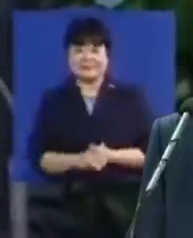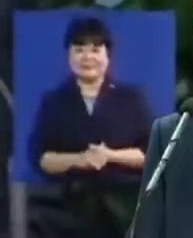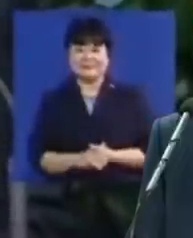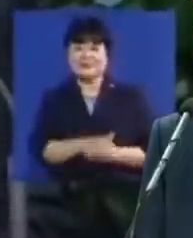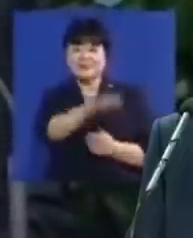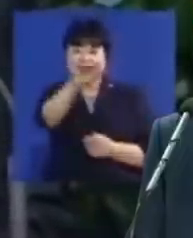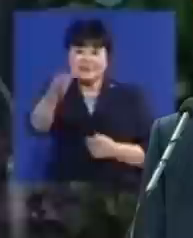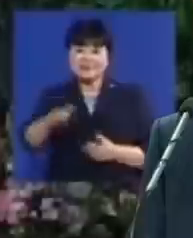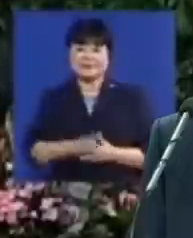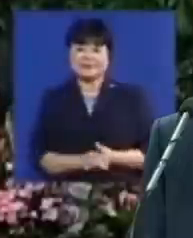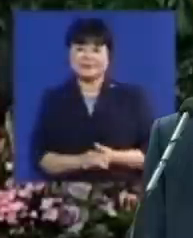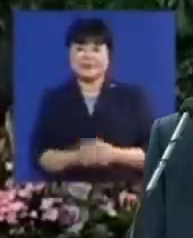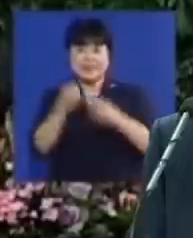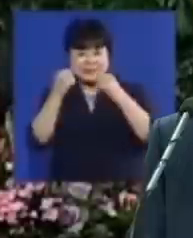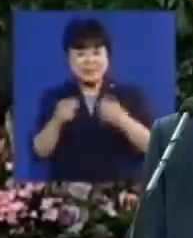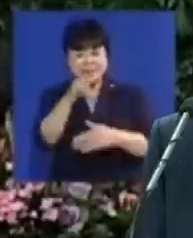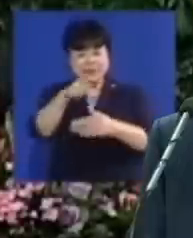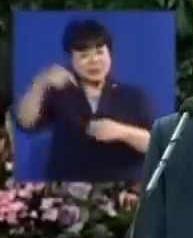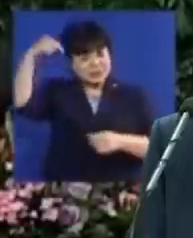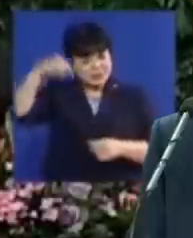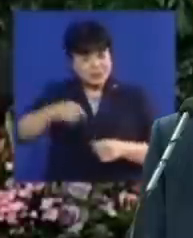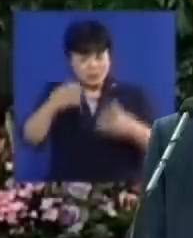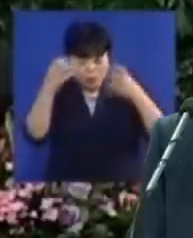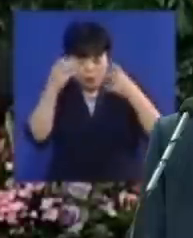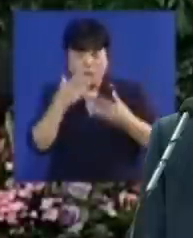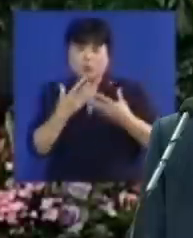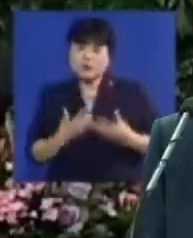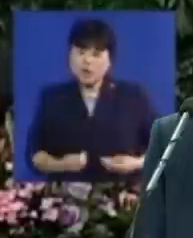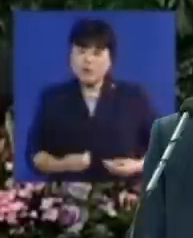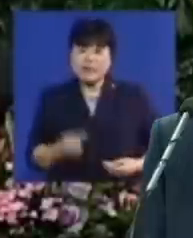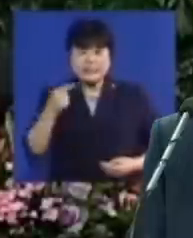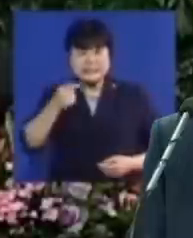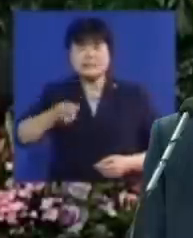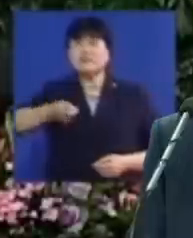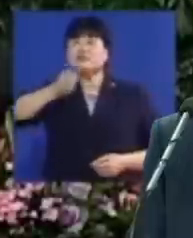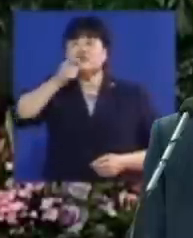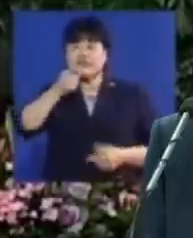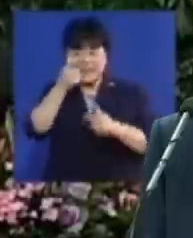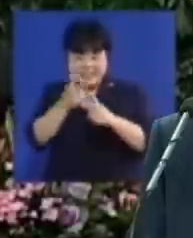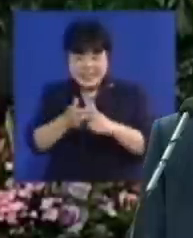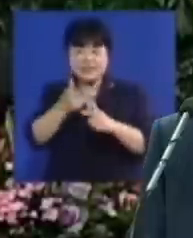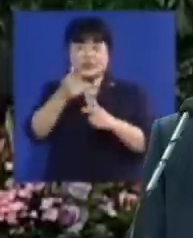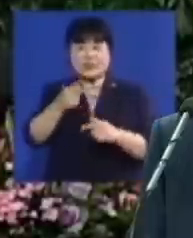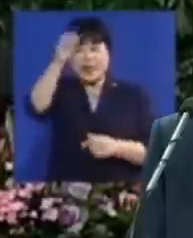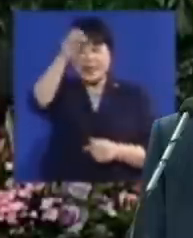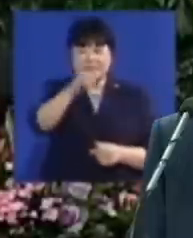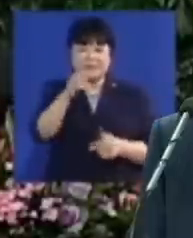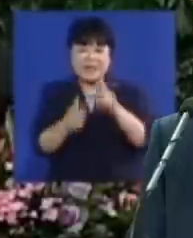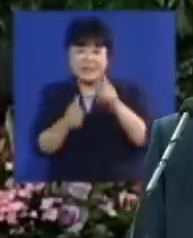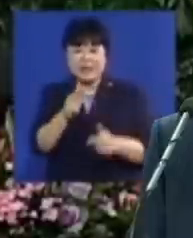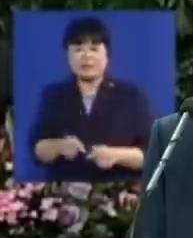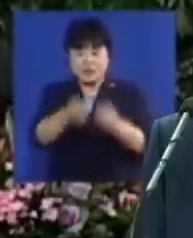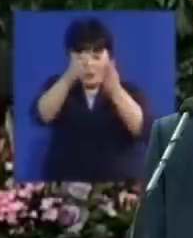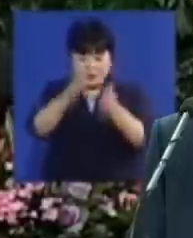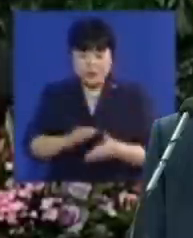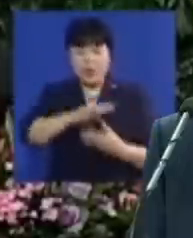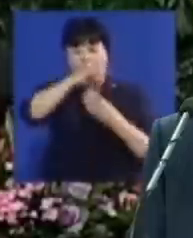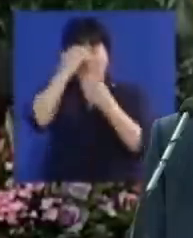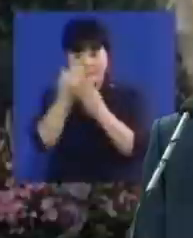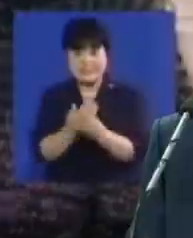우리 삶에서 느끼는 모든 고통과 절망의 선물은 예수 그리스도의 십자가 나무에 의하여